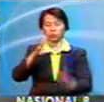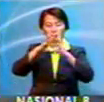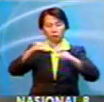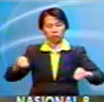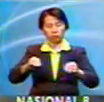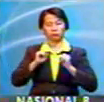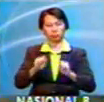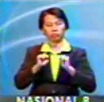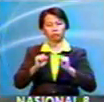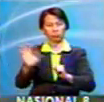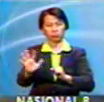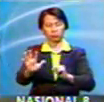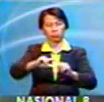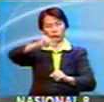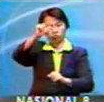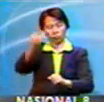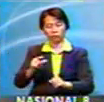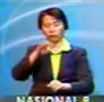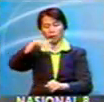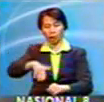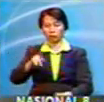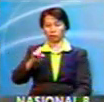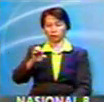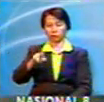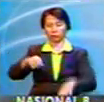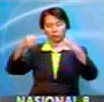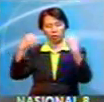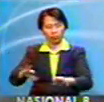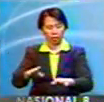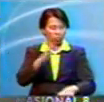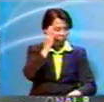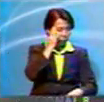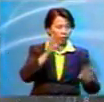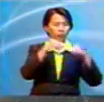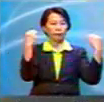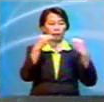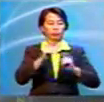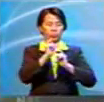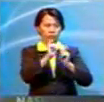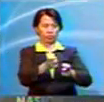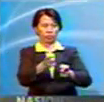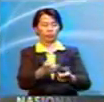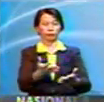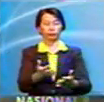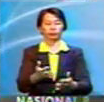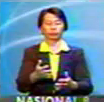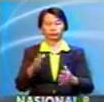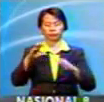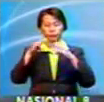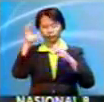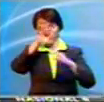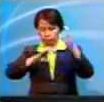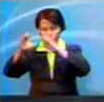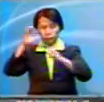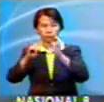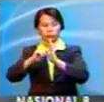menyelesaikan acara maraton Gunung Gajah Terum dan kehilangannya disedari semasa majlis penyampaian hadiah. Misi mencari dan